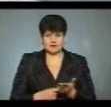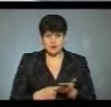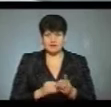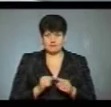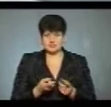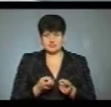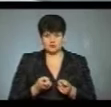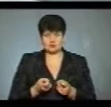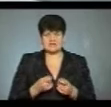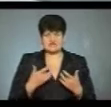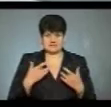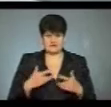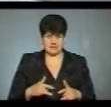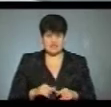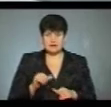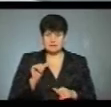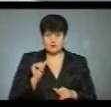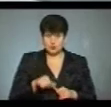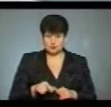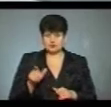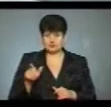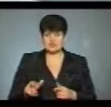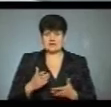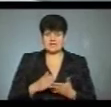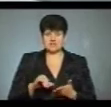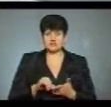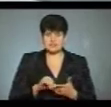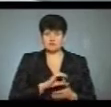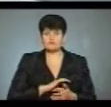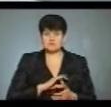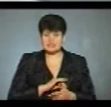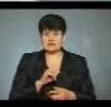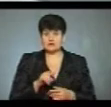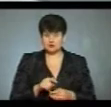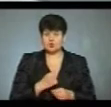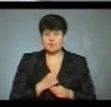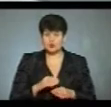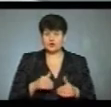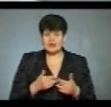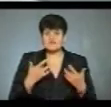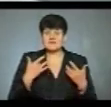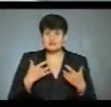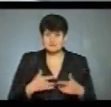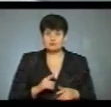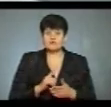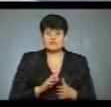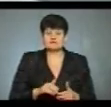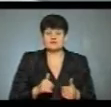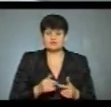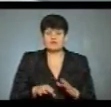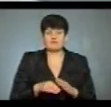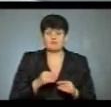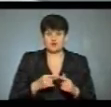за собою звільнення. Окрім того, якщо людина є членом профспілки, для того, щоб роботодавець її звільнив, він повинен звернутися до виборного